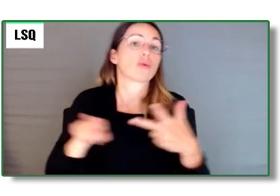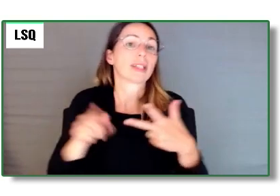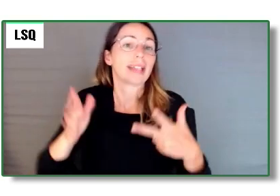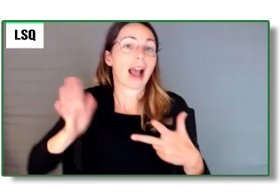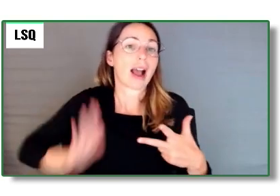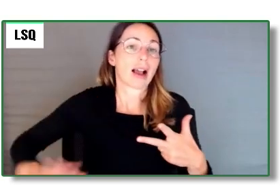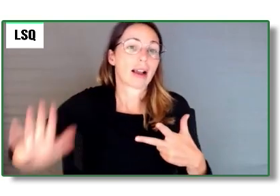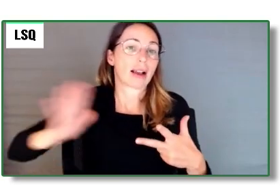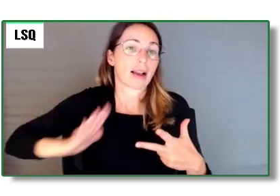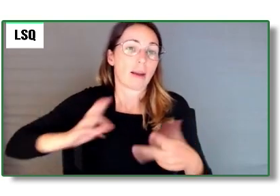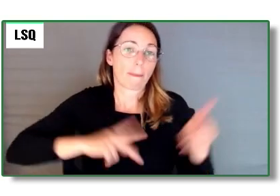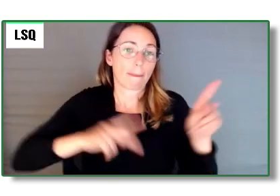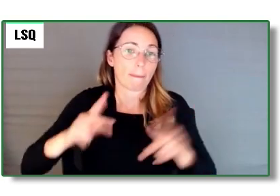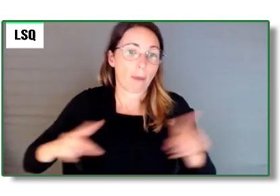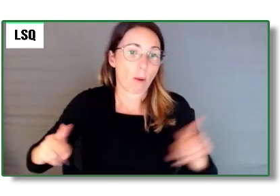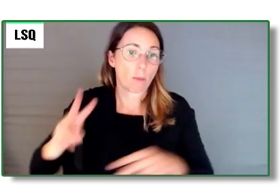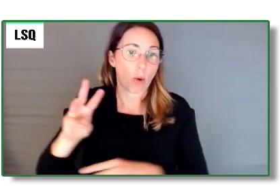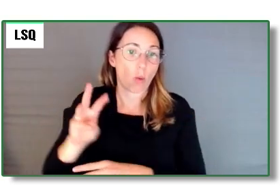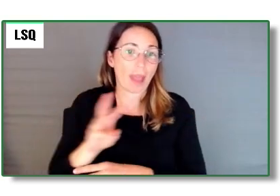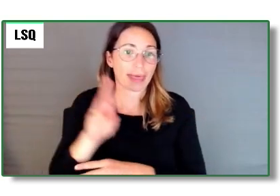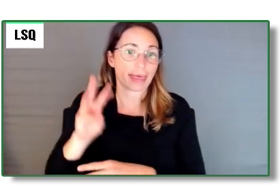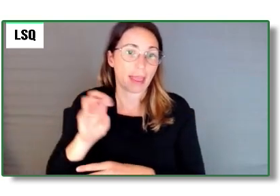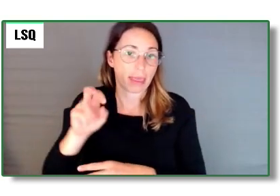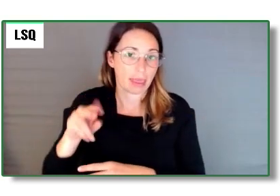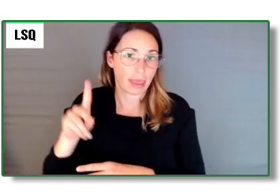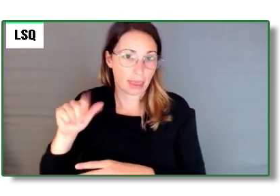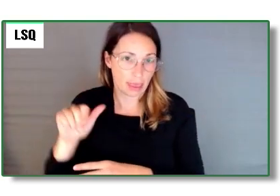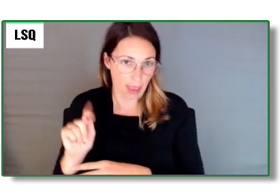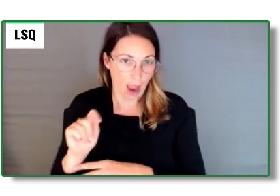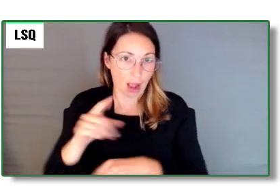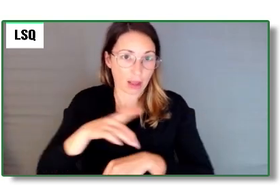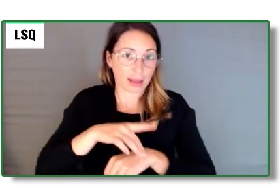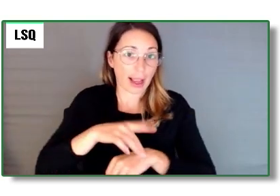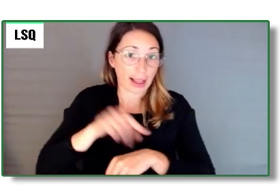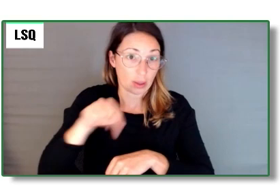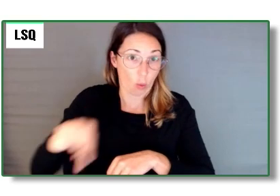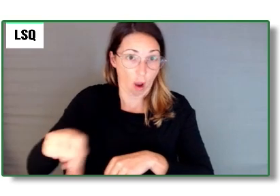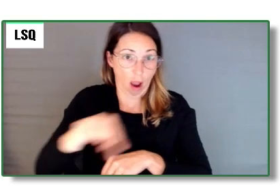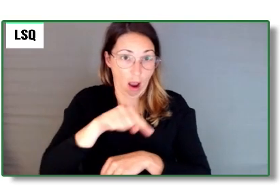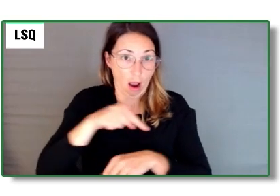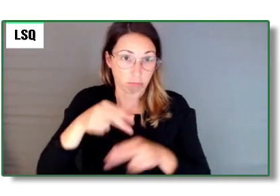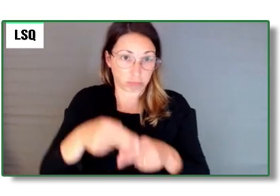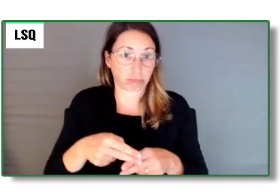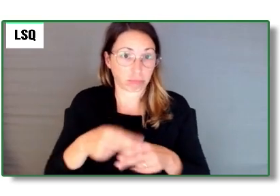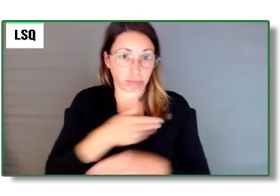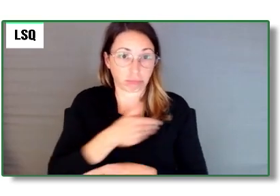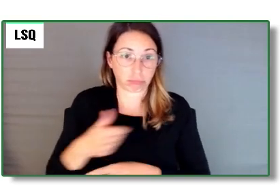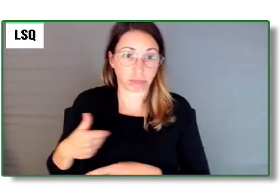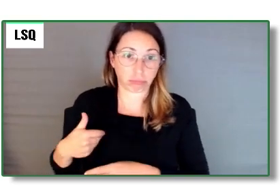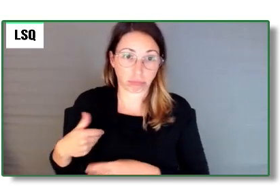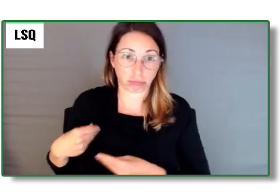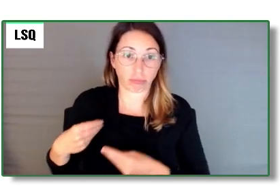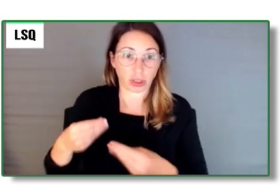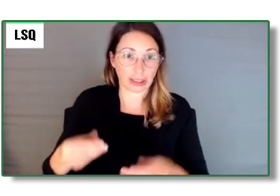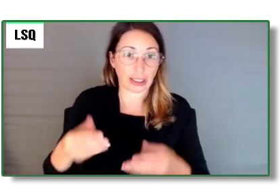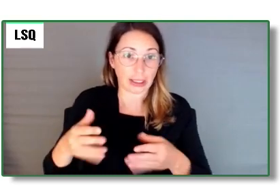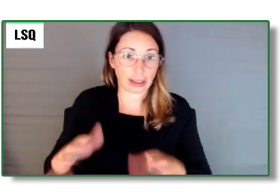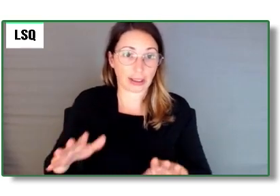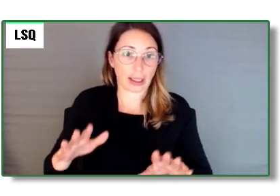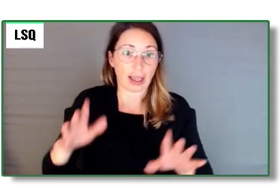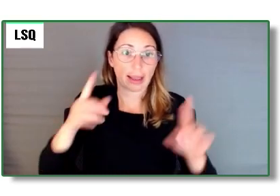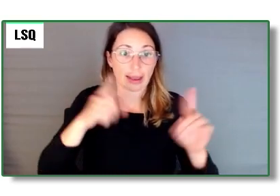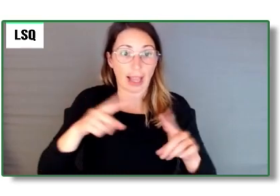territoire que nous appelons Toronto, c'est un territoire cédé couvert par le traité 13 entre les Mississauga